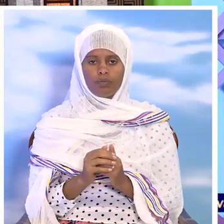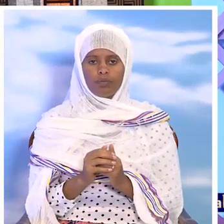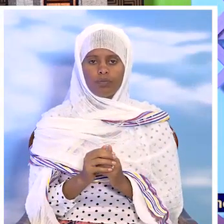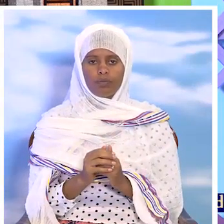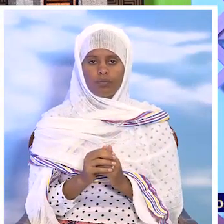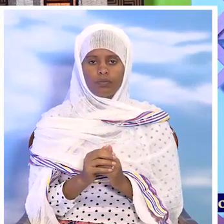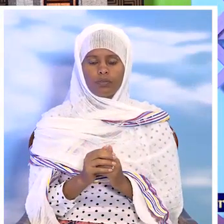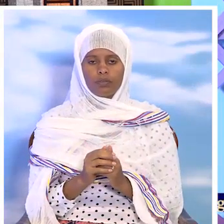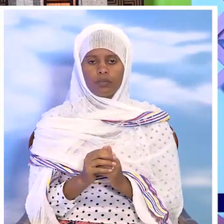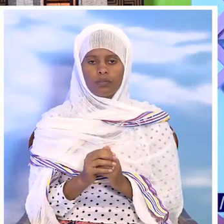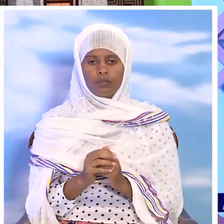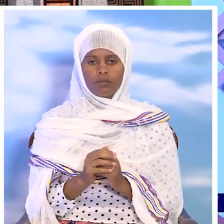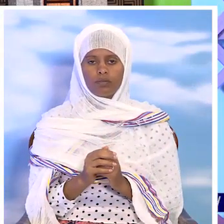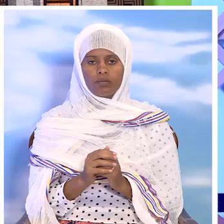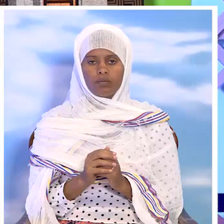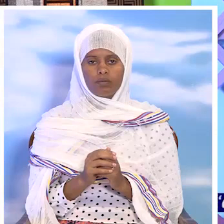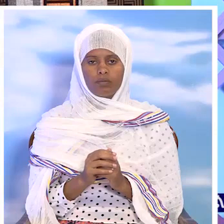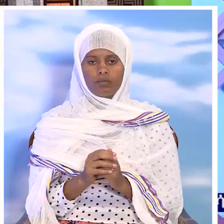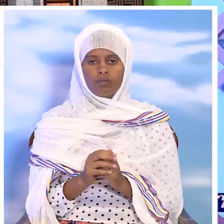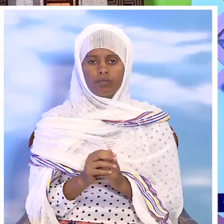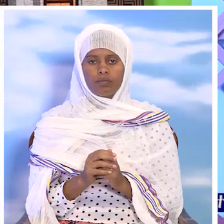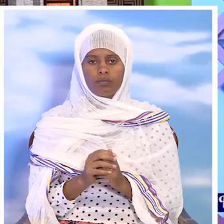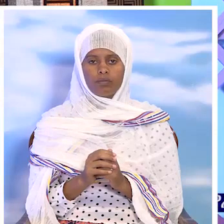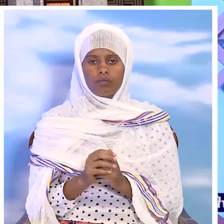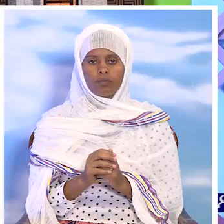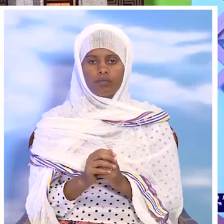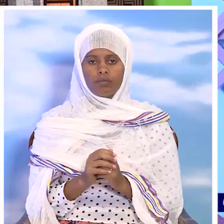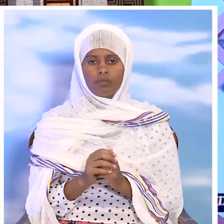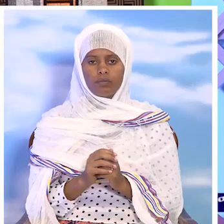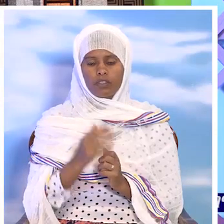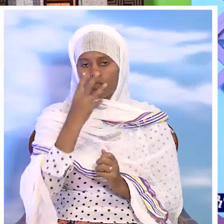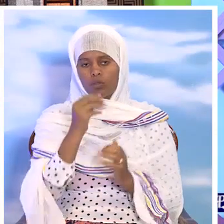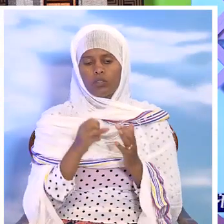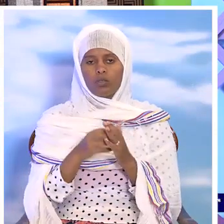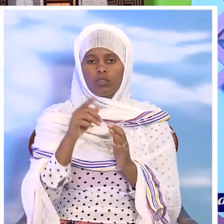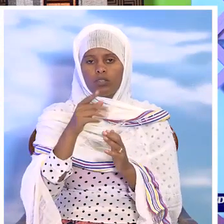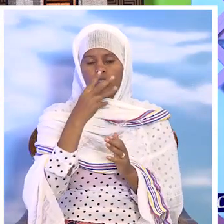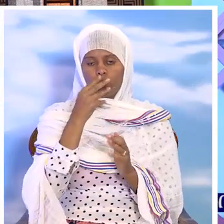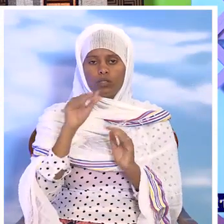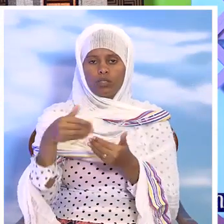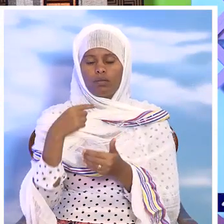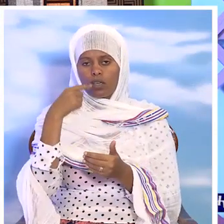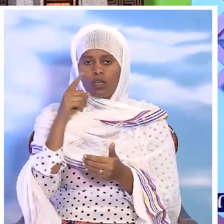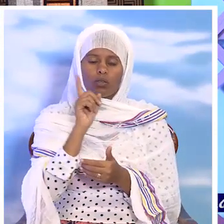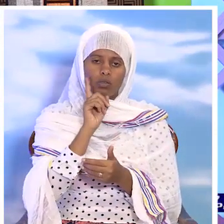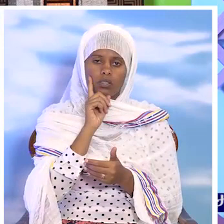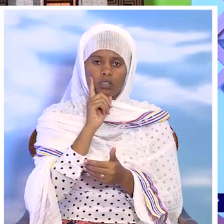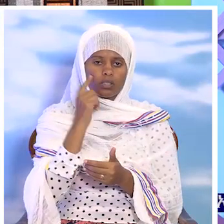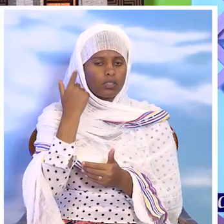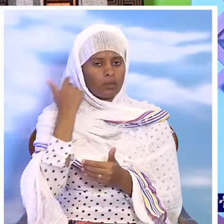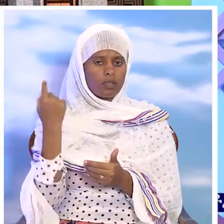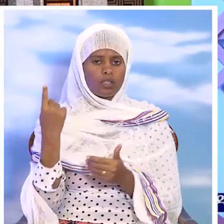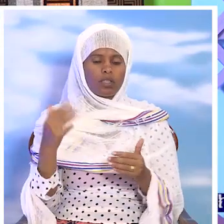መንፈስን ሂወትን ኢልዎን ማለት እዩ ክርስቶስ ኣምላኽና። ስለዚ ሂወት ስለዝኾነ ነዚ ሂወት ዝህብ ቃል ኩሉ ግዜ ሰሚዕና ጥራይ ምኸድ